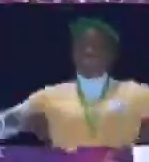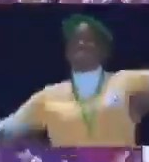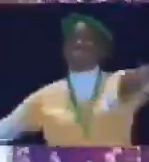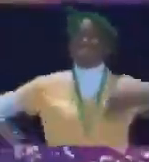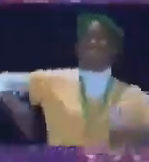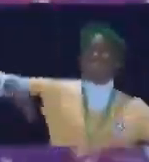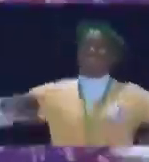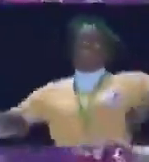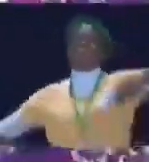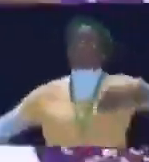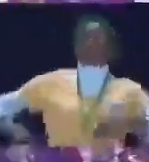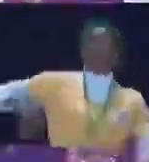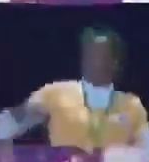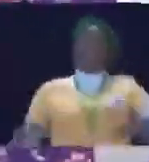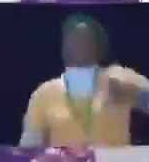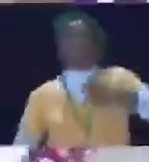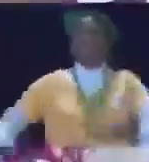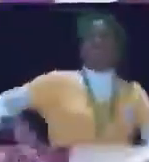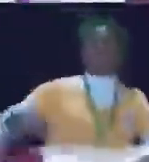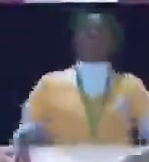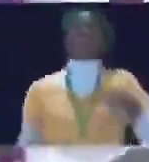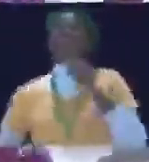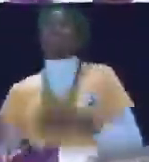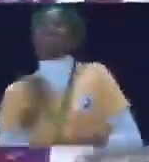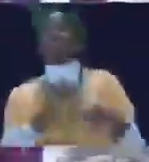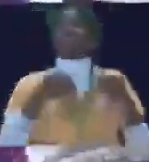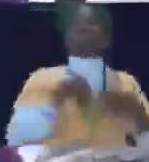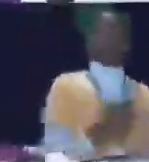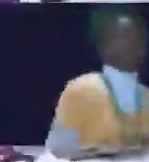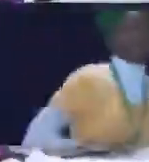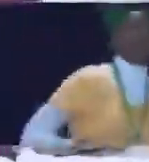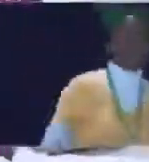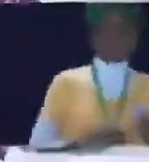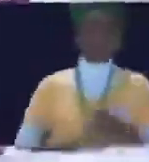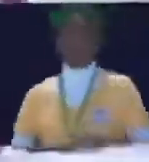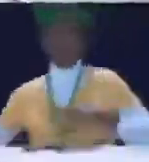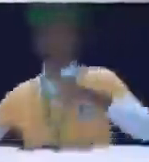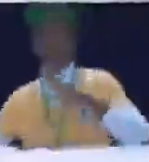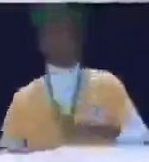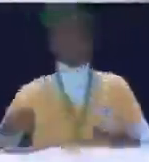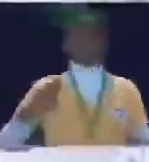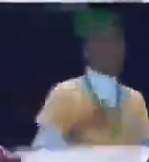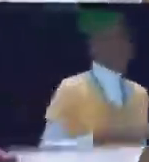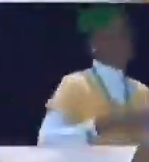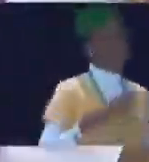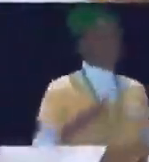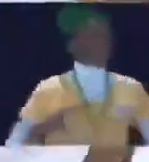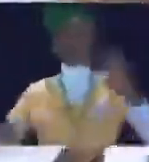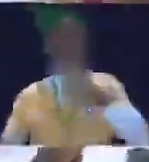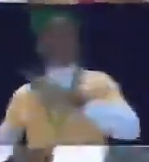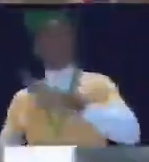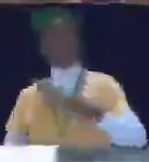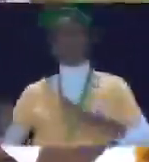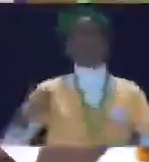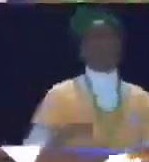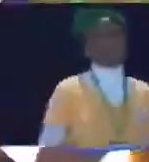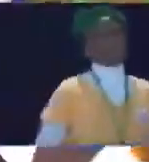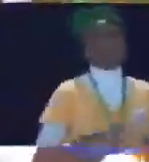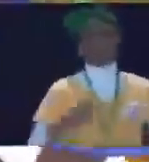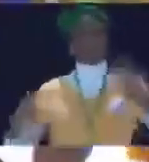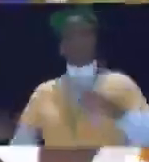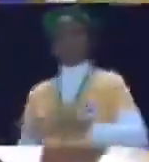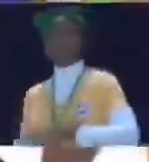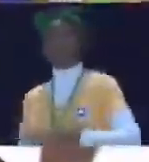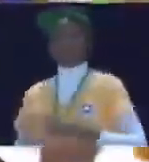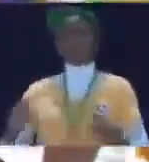on. One more time, sit, dambaba, dambaba, ike, ike, chiki imani, ga